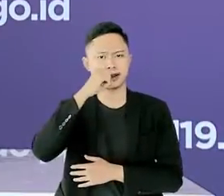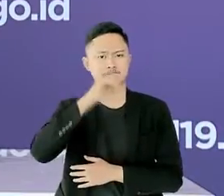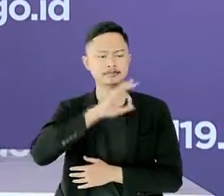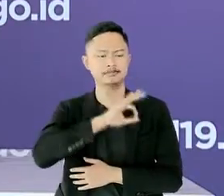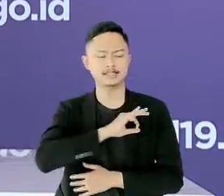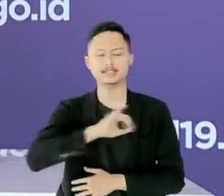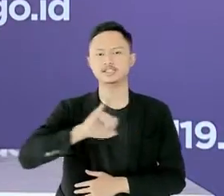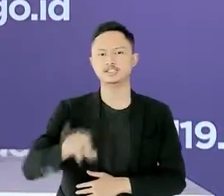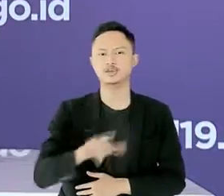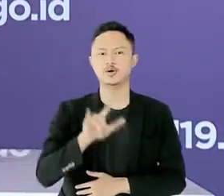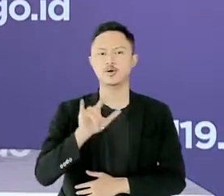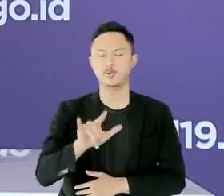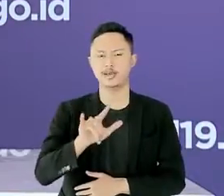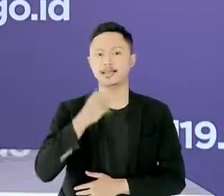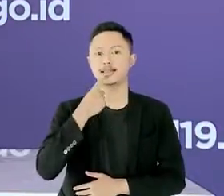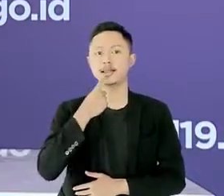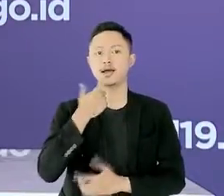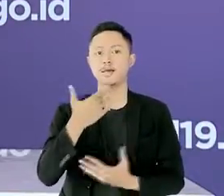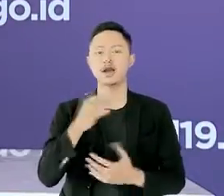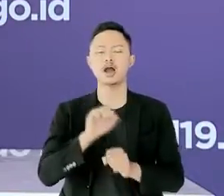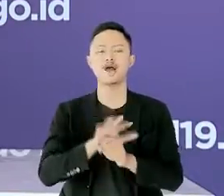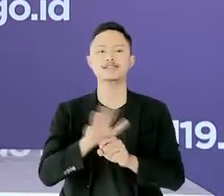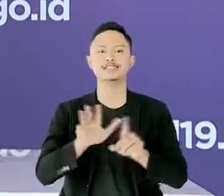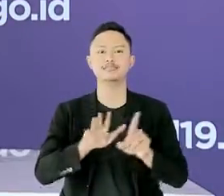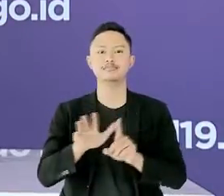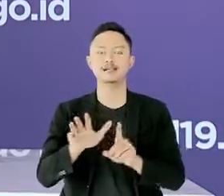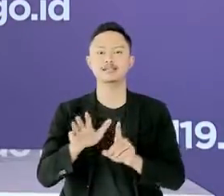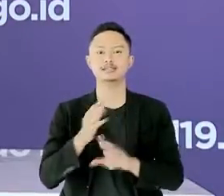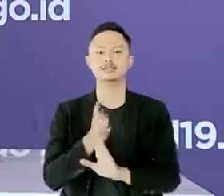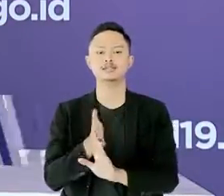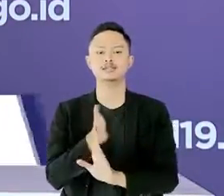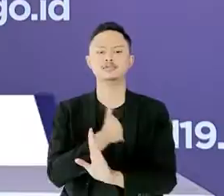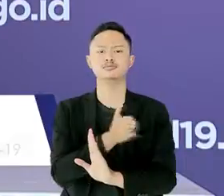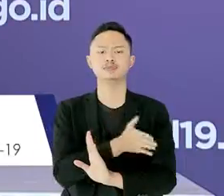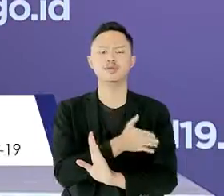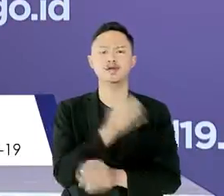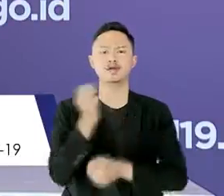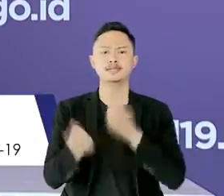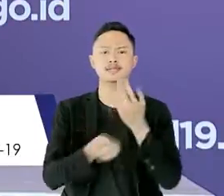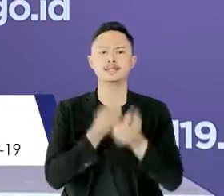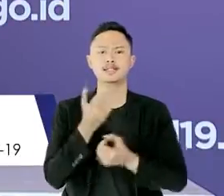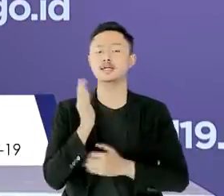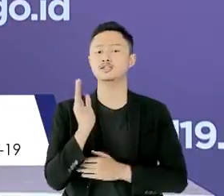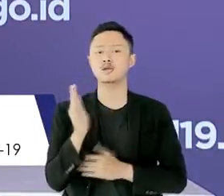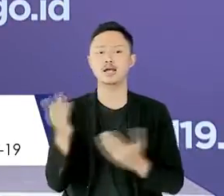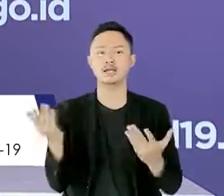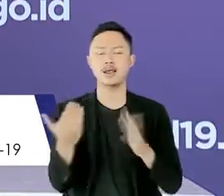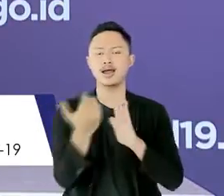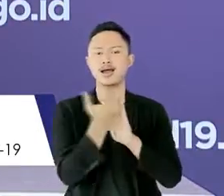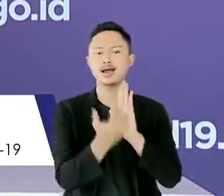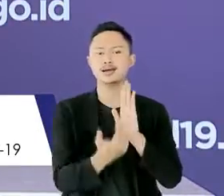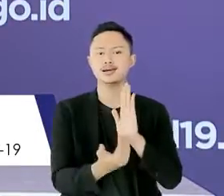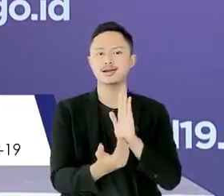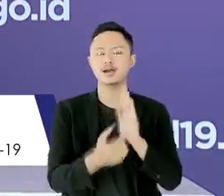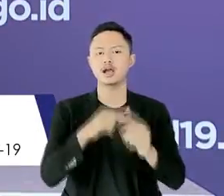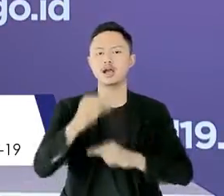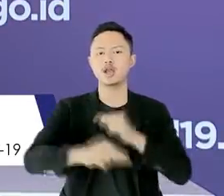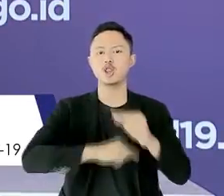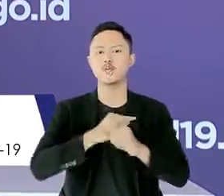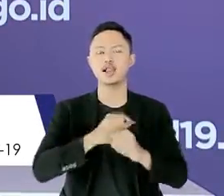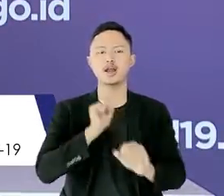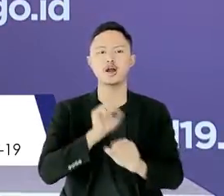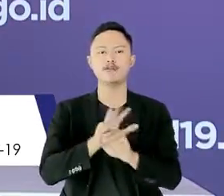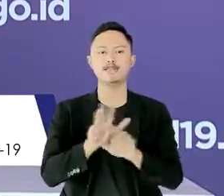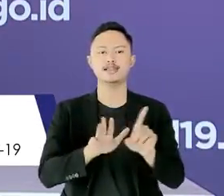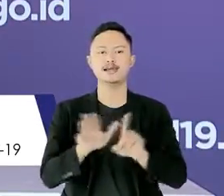terkait penanganan coffee 19 yang sebelumnya telah beliau sampaikan dalam acara Global covert